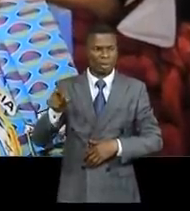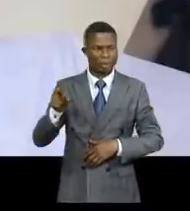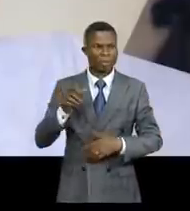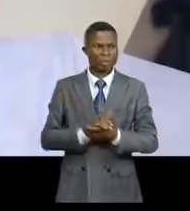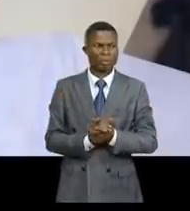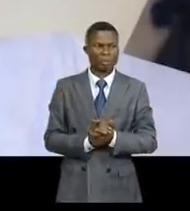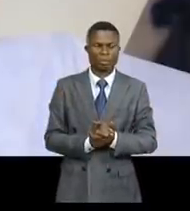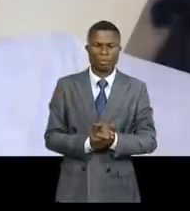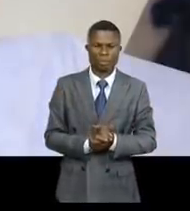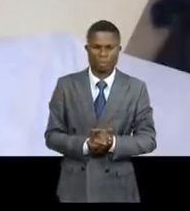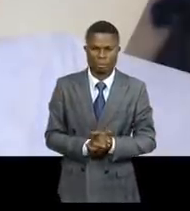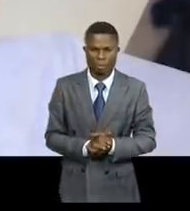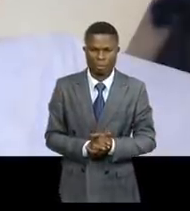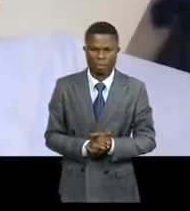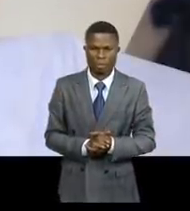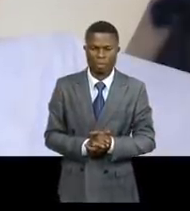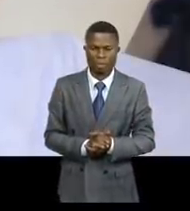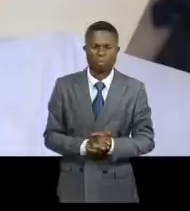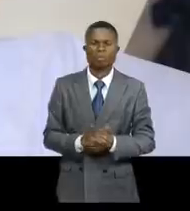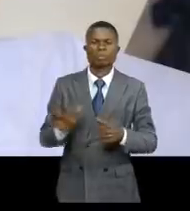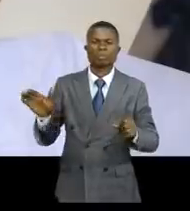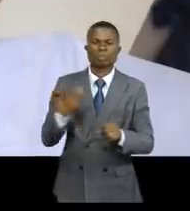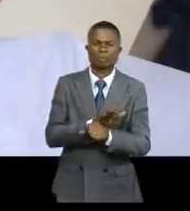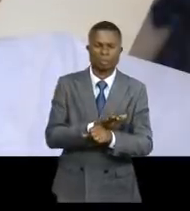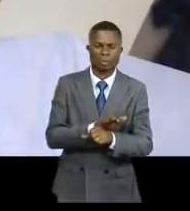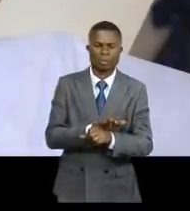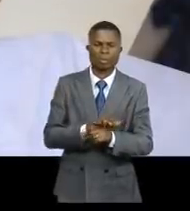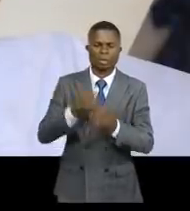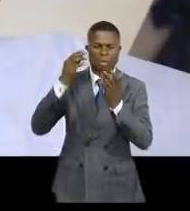Agissant en pleine faculté,